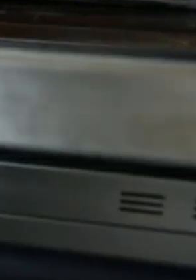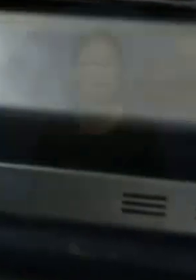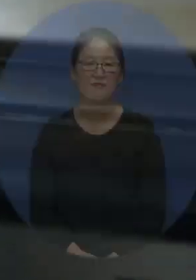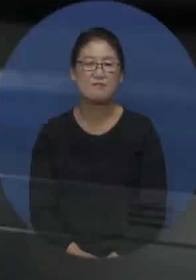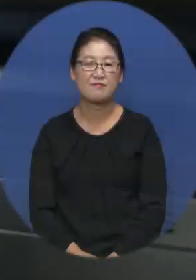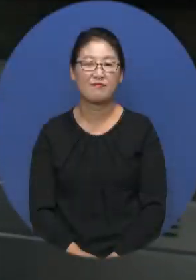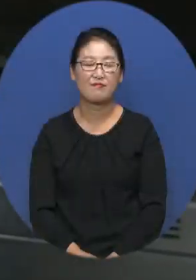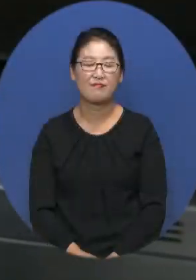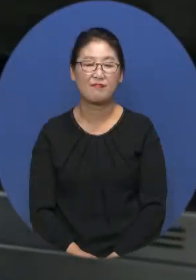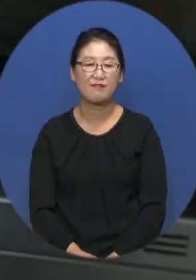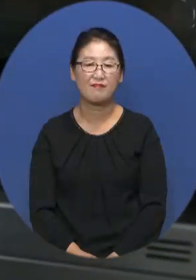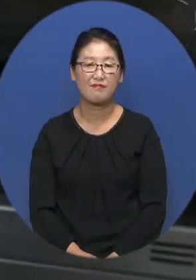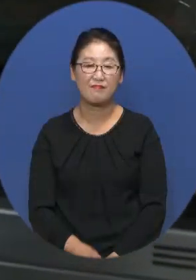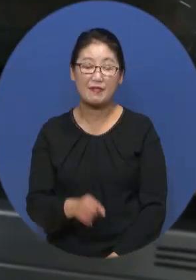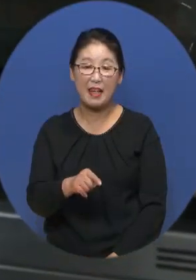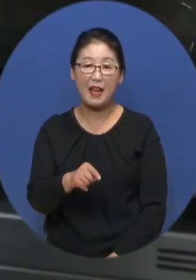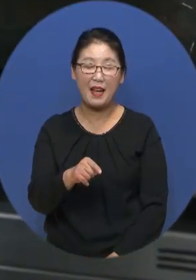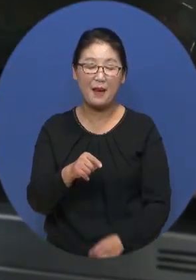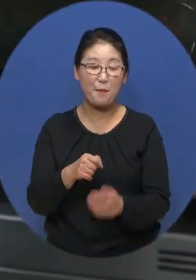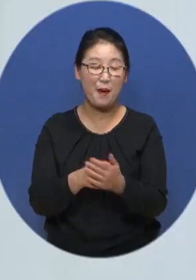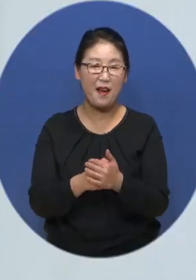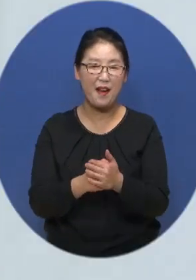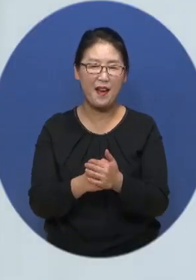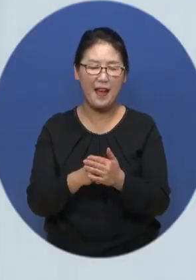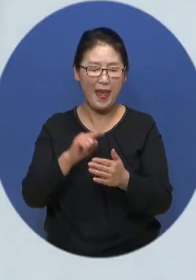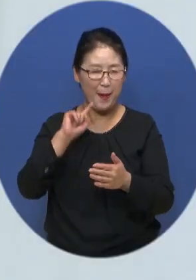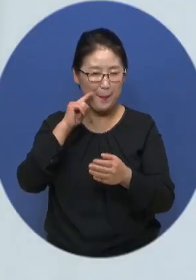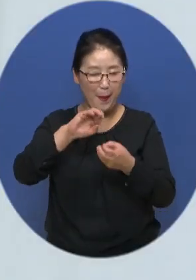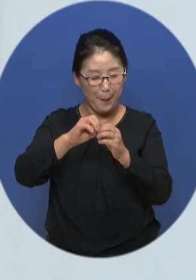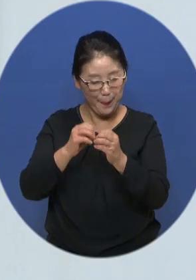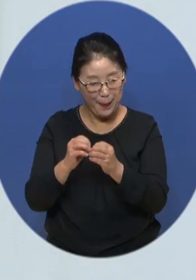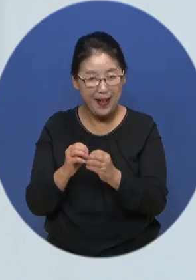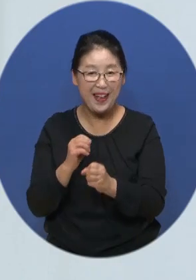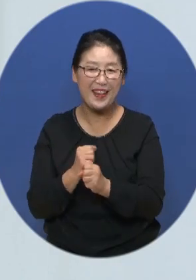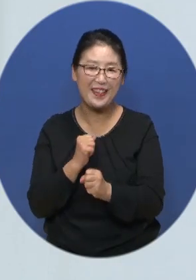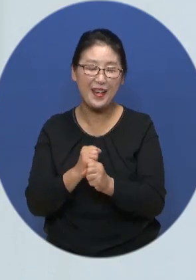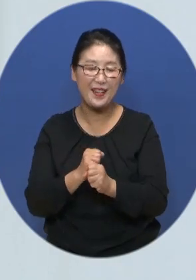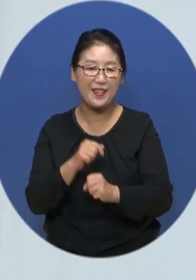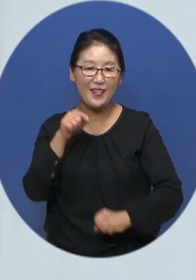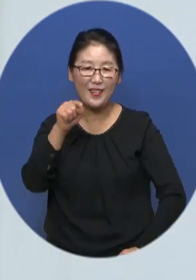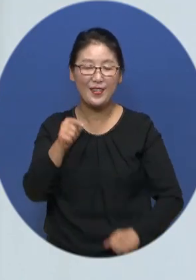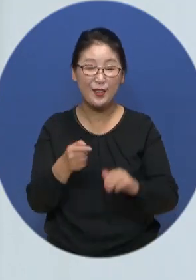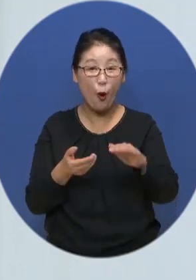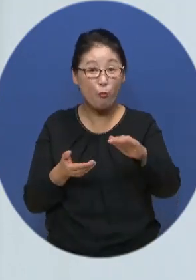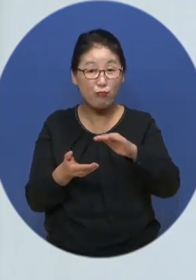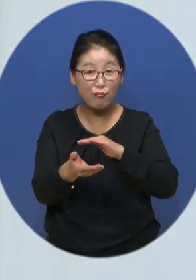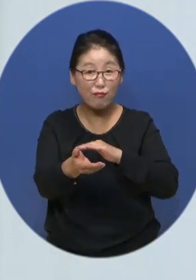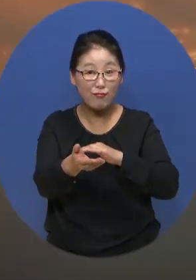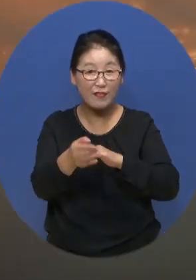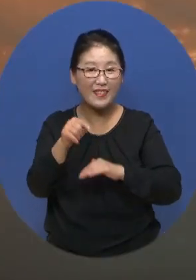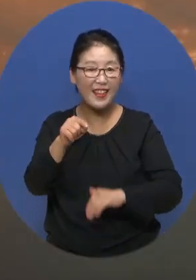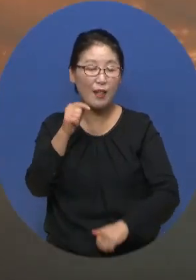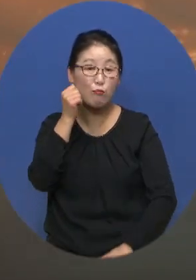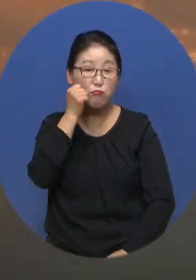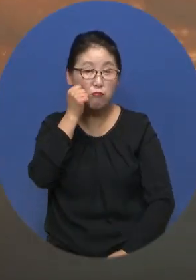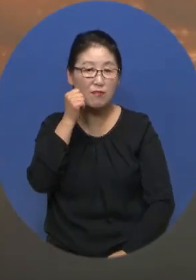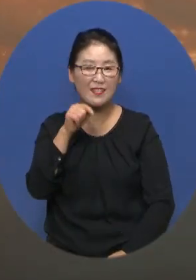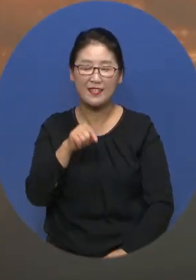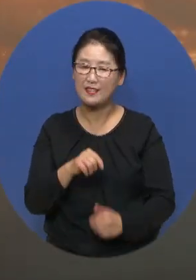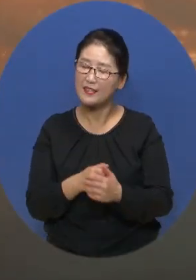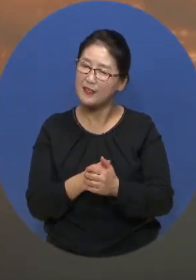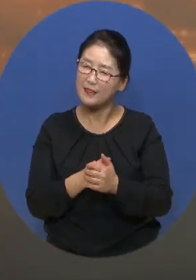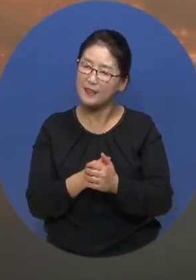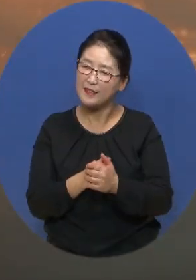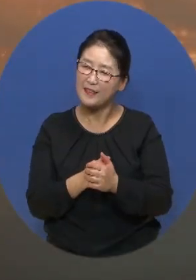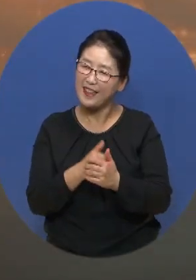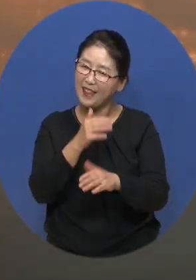예쁜 모양으로 빚어진 쿠키 반죽들을 오븐에 넣어 생명을 불어넣어줄 차례. 과연 어떤 결과물이 탄생할지